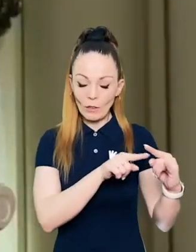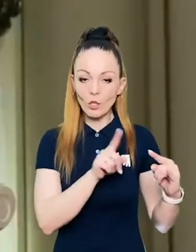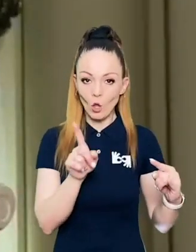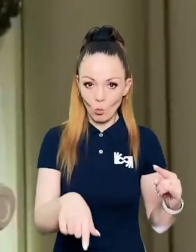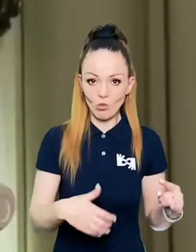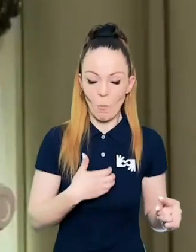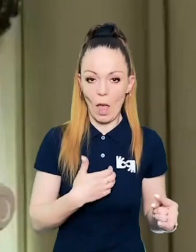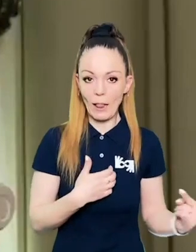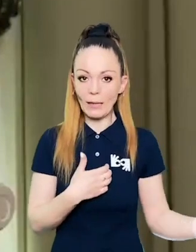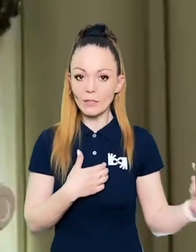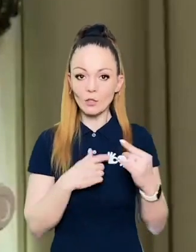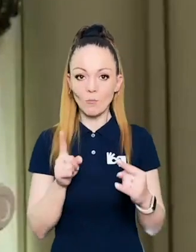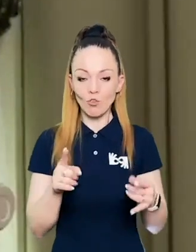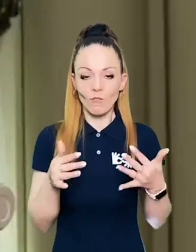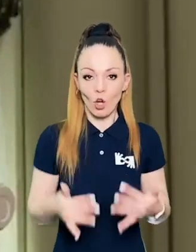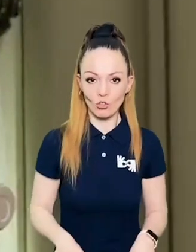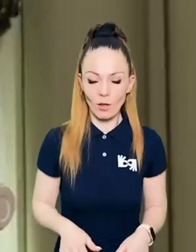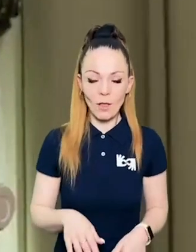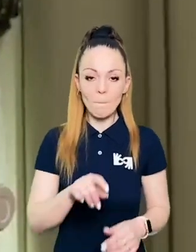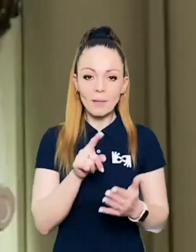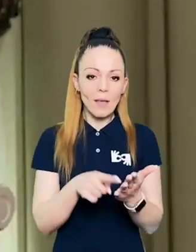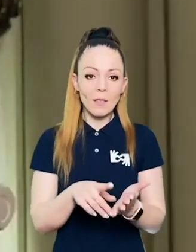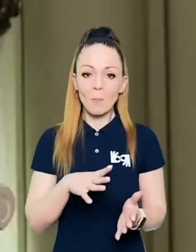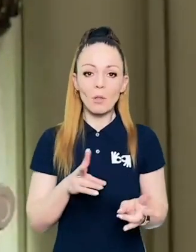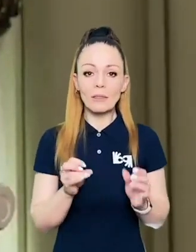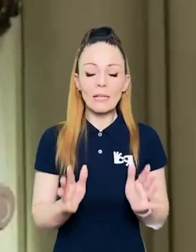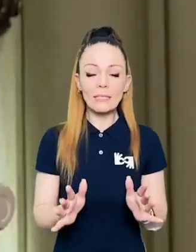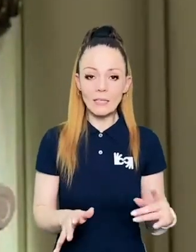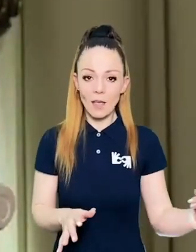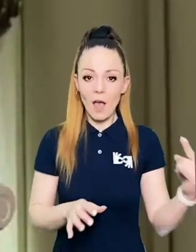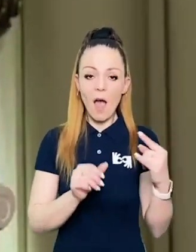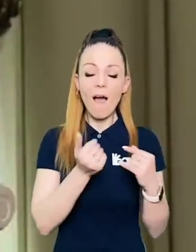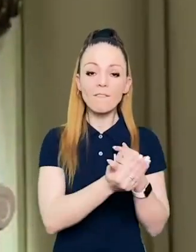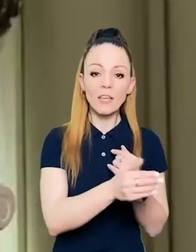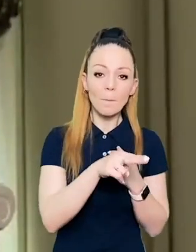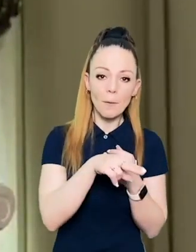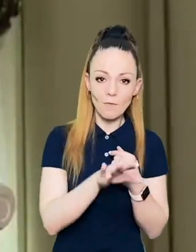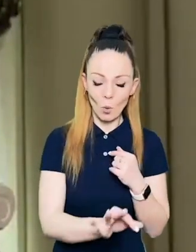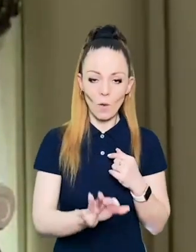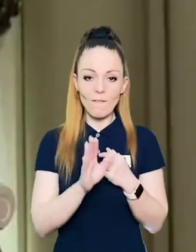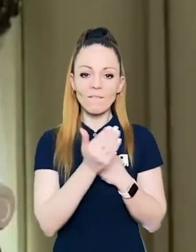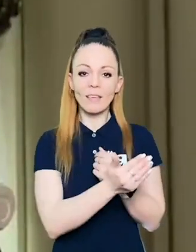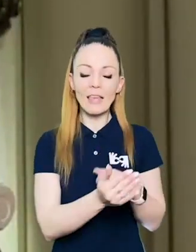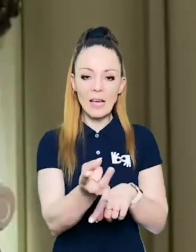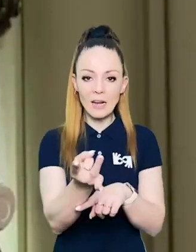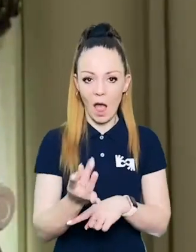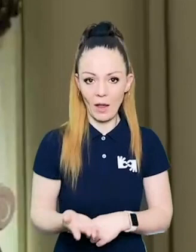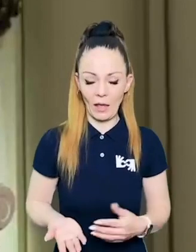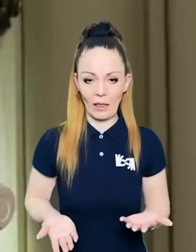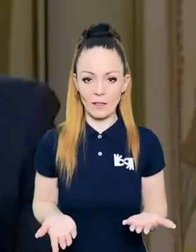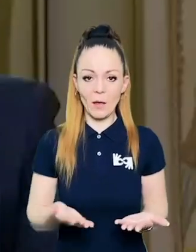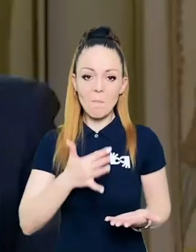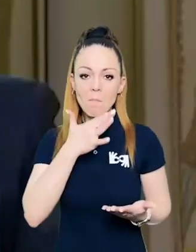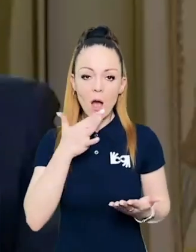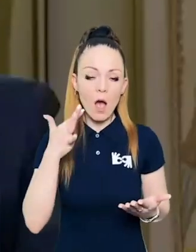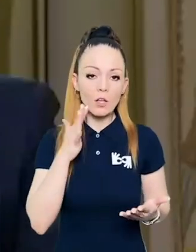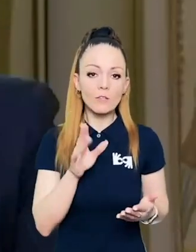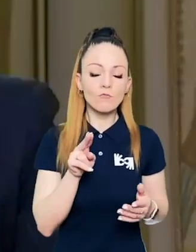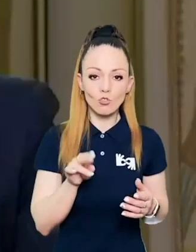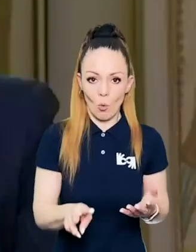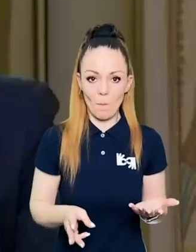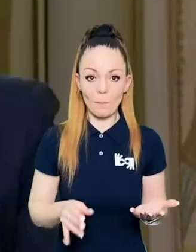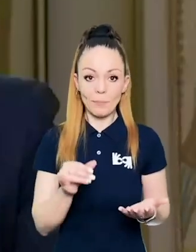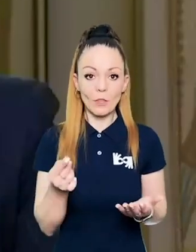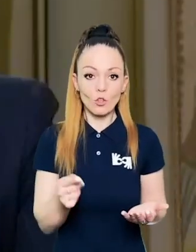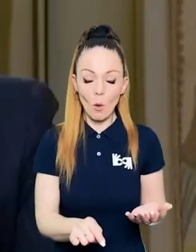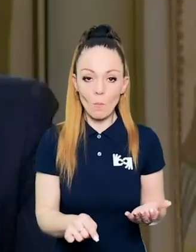боялися летіти, тому що втрачали. Питання було не тільки в літаках, питання було в їх ПВО, питання було в їх ракетах. Багато